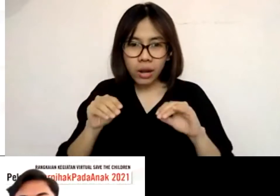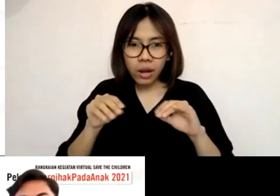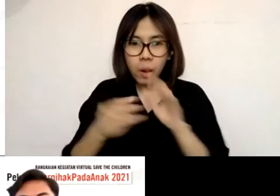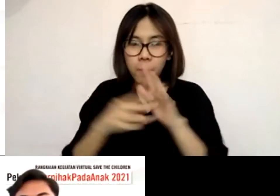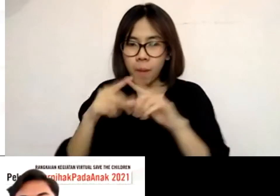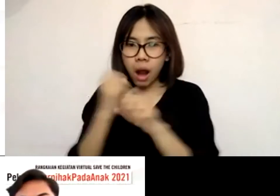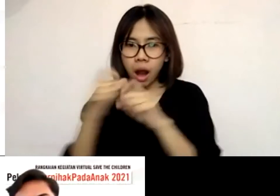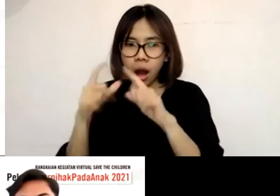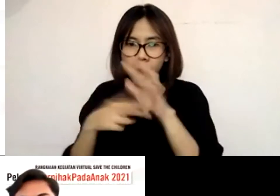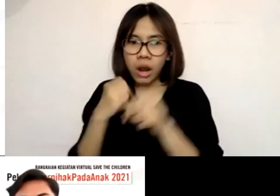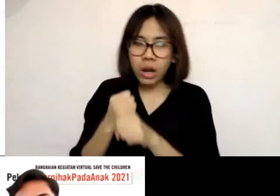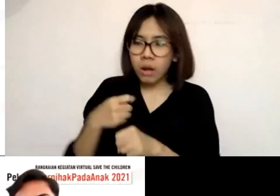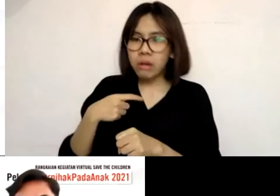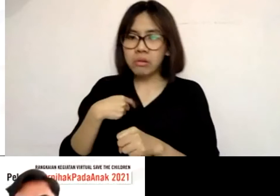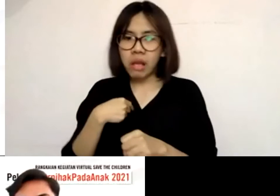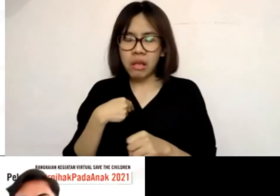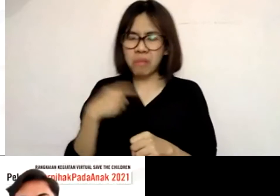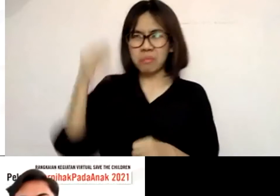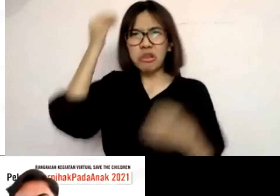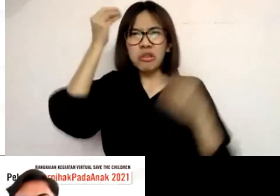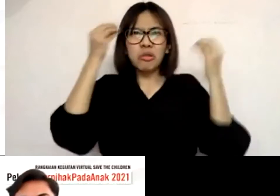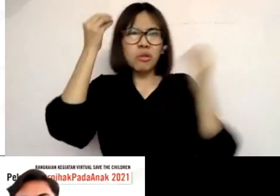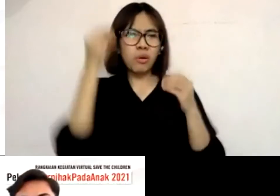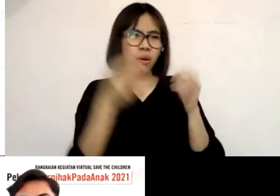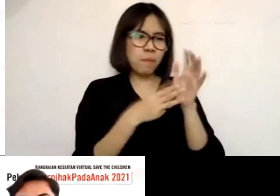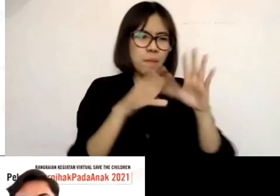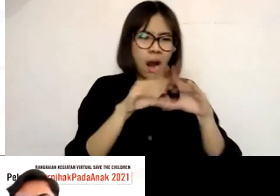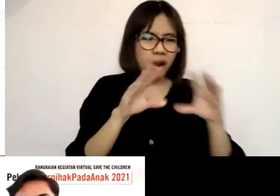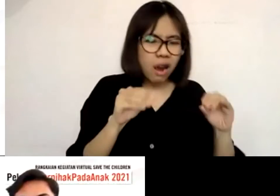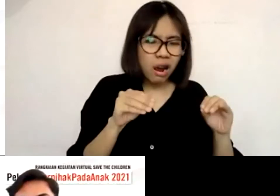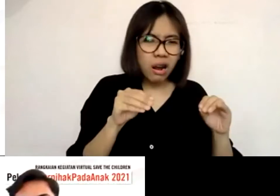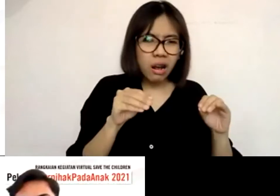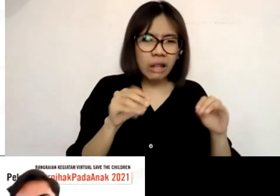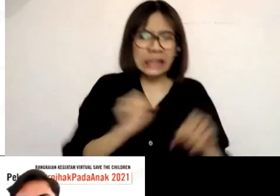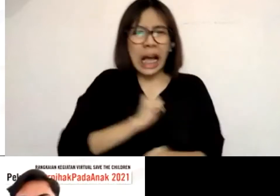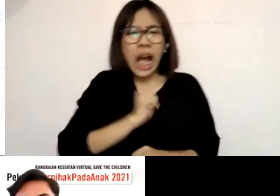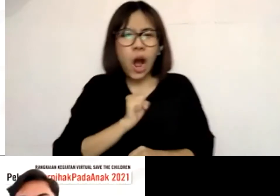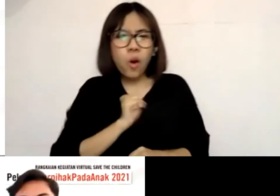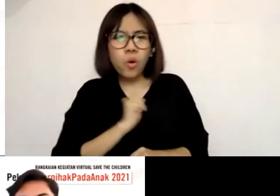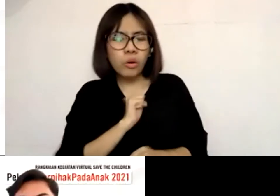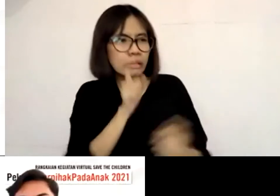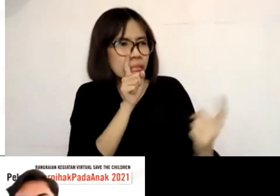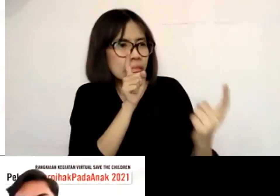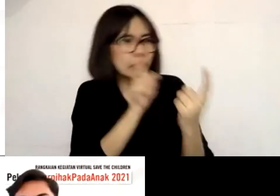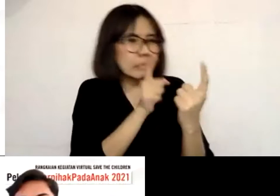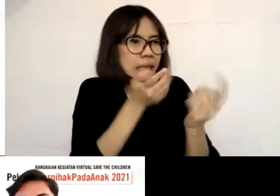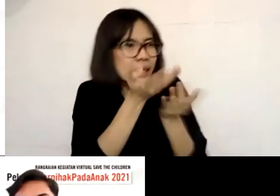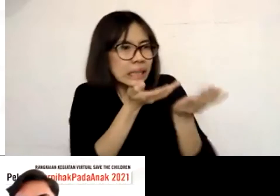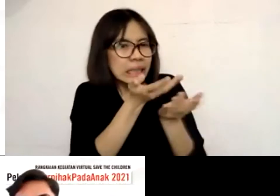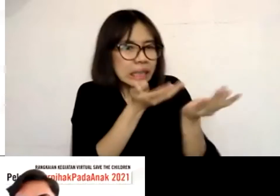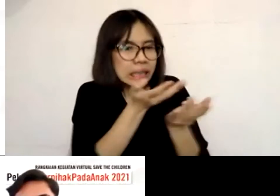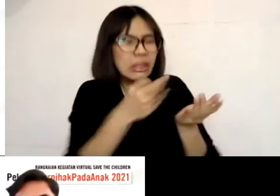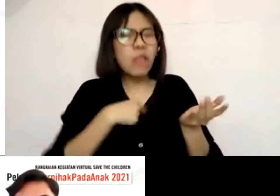membayangkan saya akan magang atau bekerja, saya takut di tempat saya magang, saya tidak akan